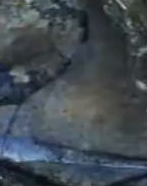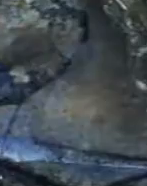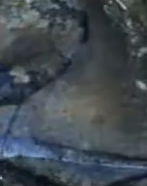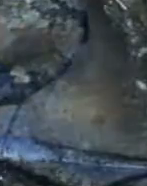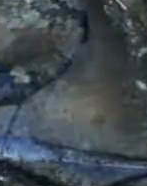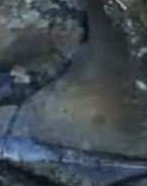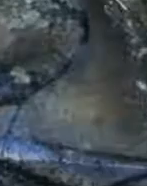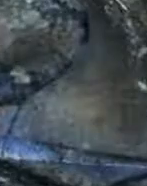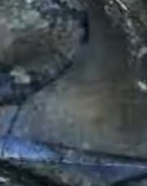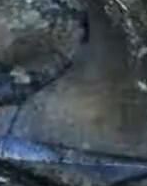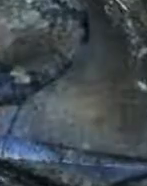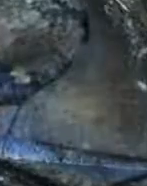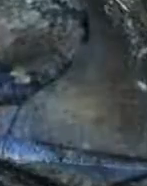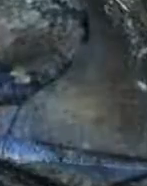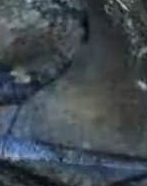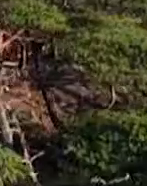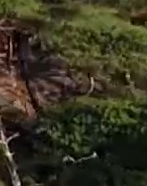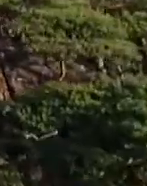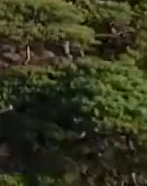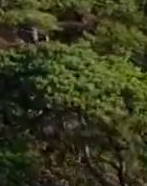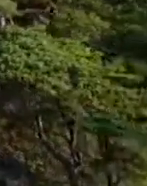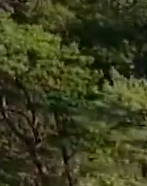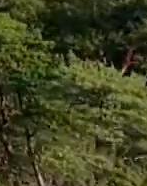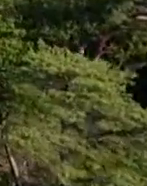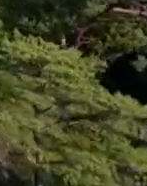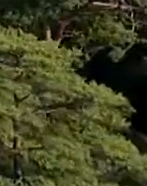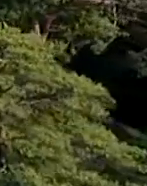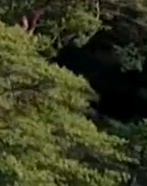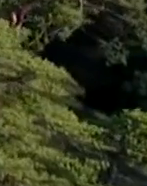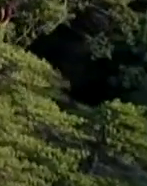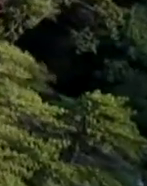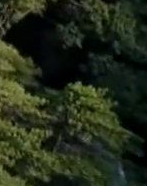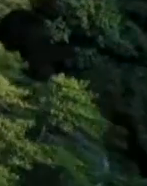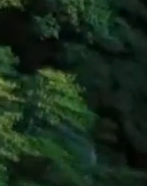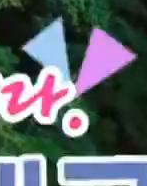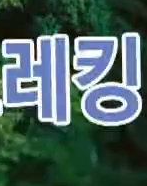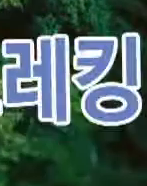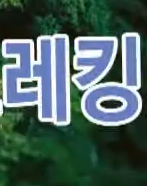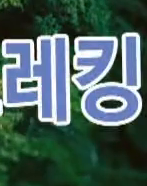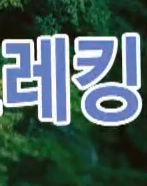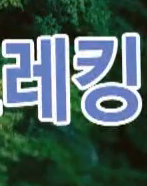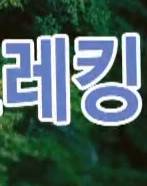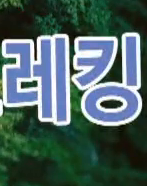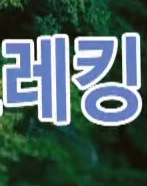시원하게 잠재우는 곳, 포항 내연산 12폭포로 지금 떠나봅니다.